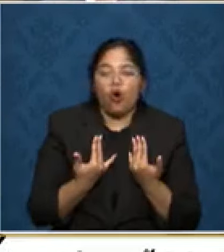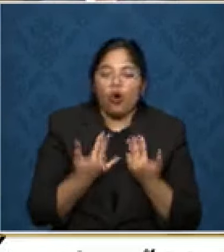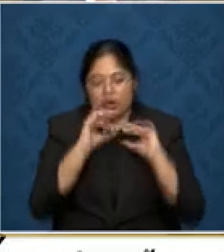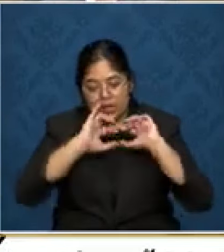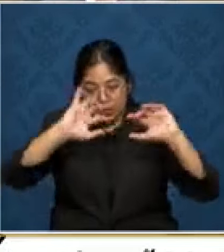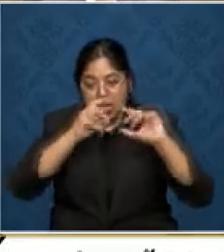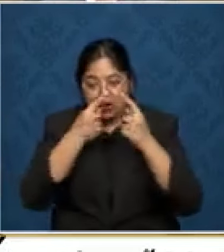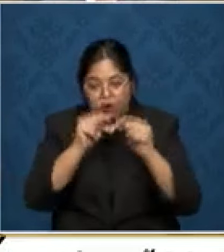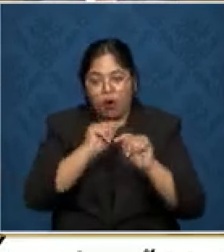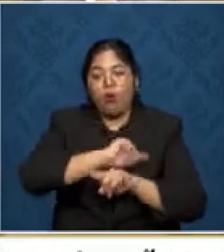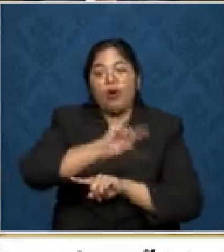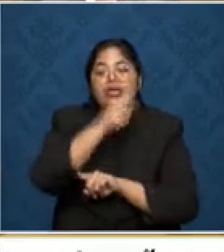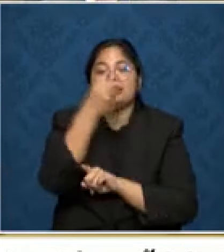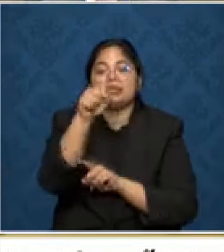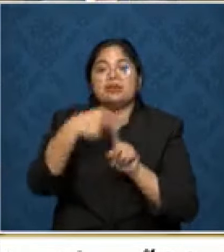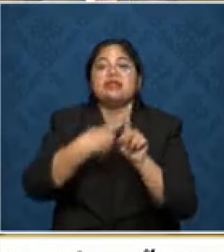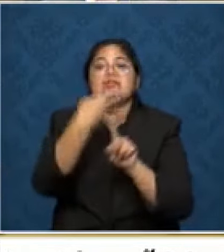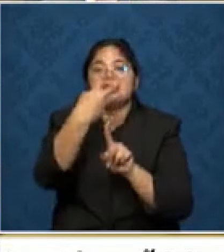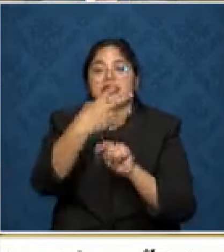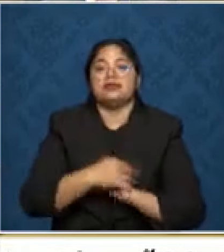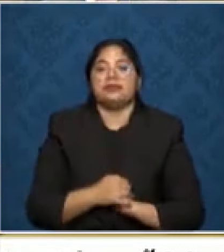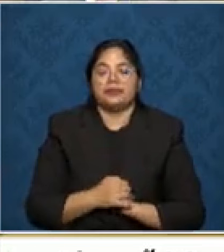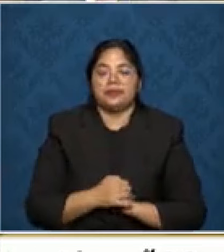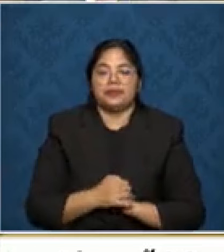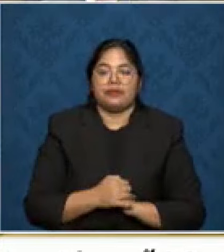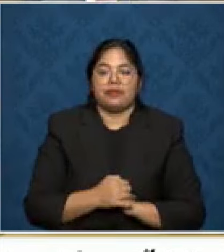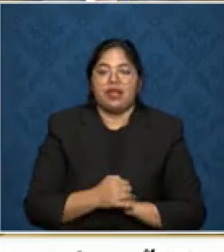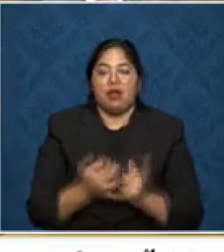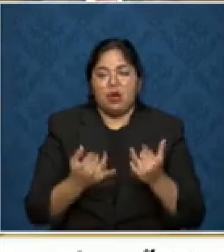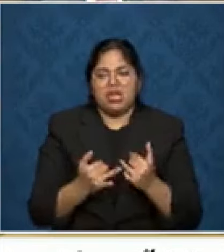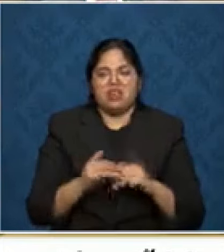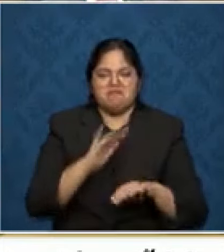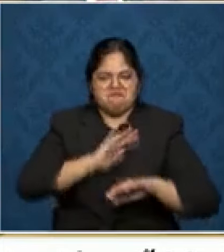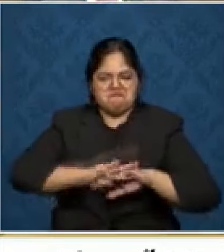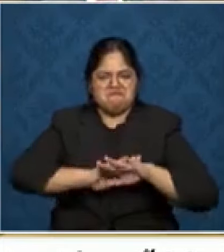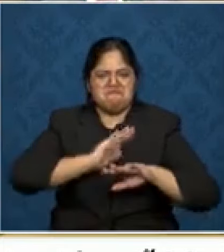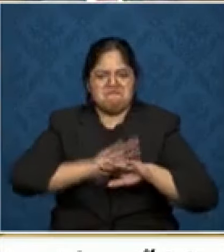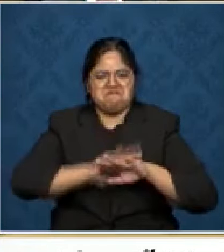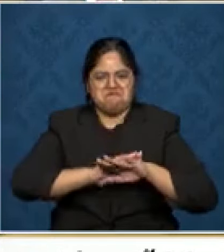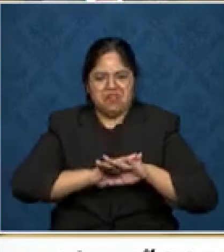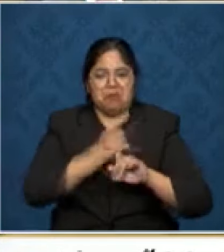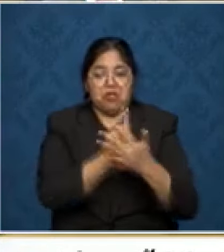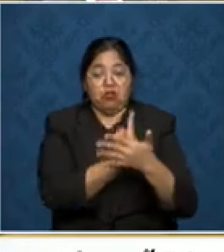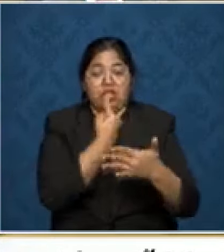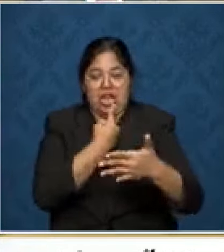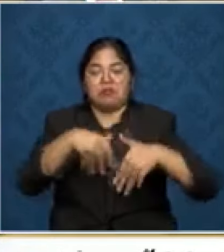ที่ 10เมษายนแต่ตรงนี้ขอทวงแทนประชาชนบอกแล้วจะทวงทุกครั้งนี่ก็ทวงเองนะครับ